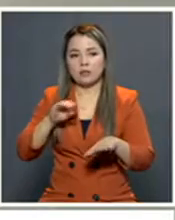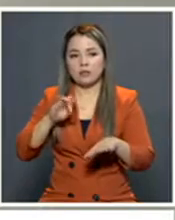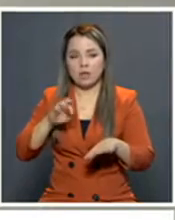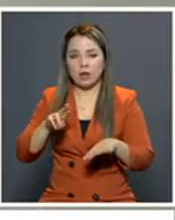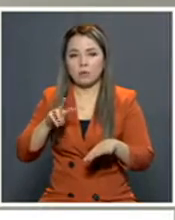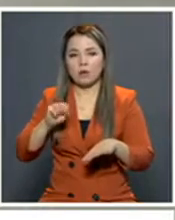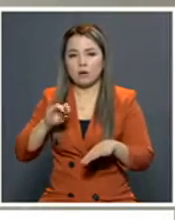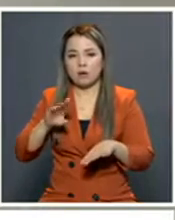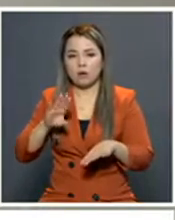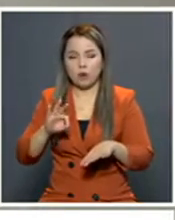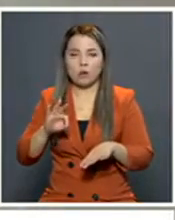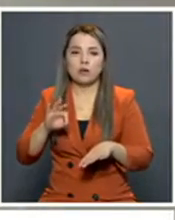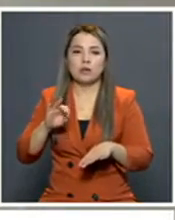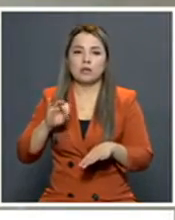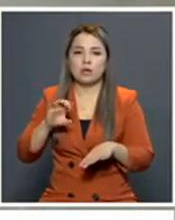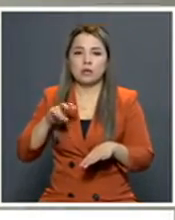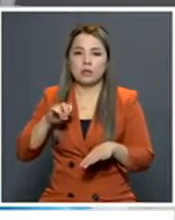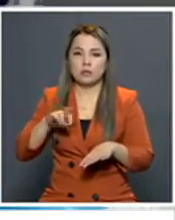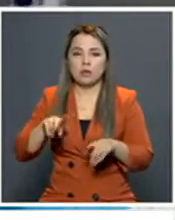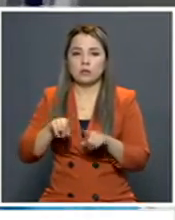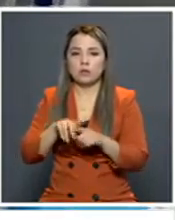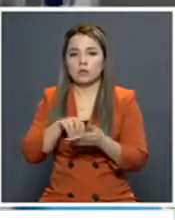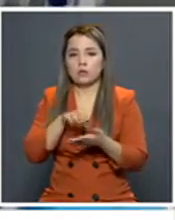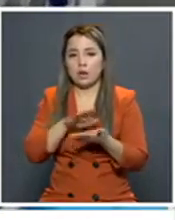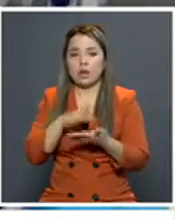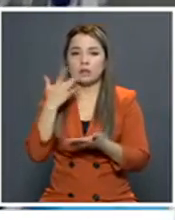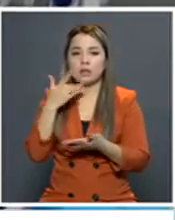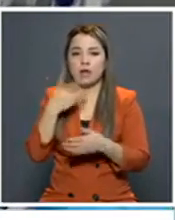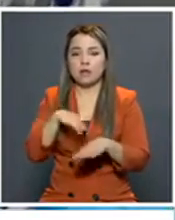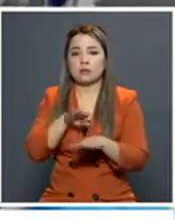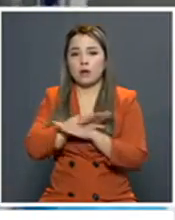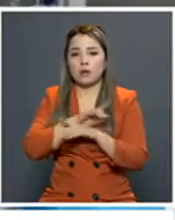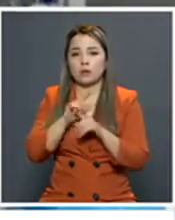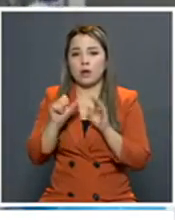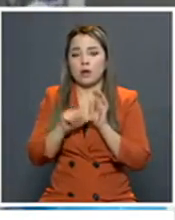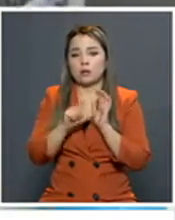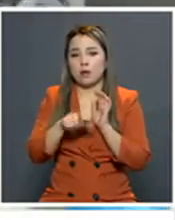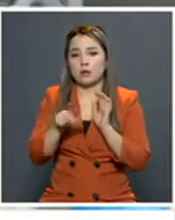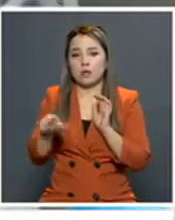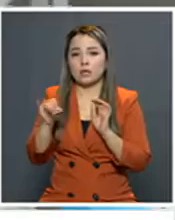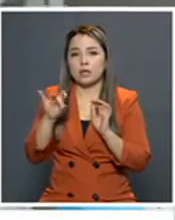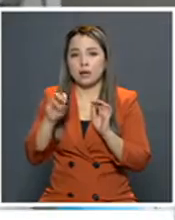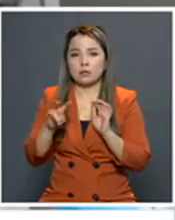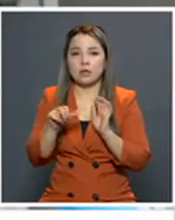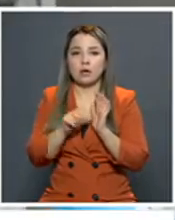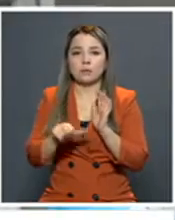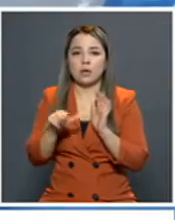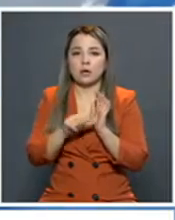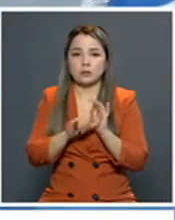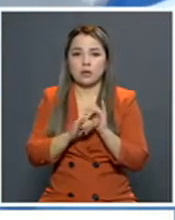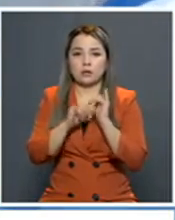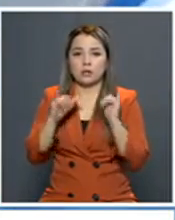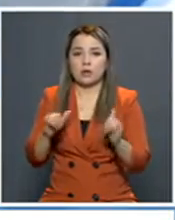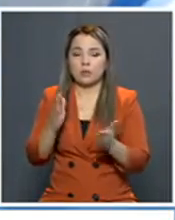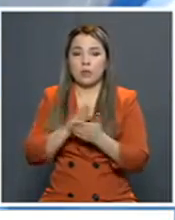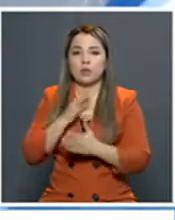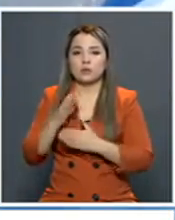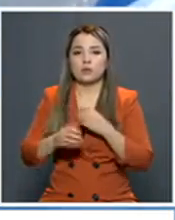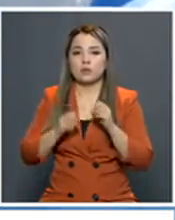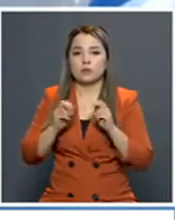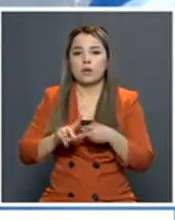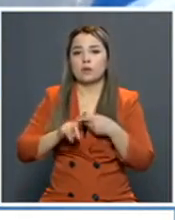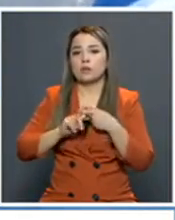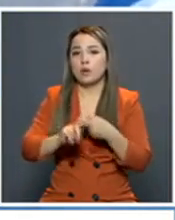Марокко, Исландияда алғашқы жағдайлар тіркелсе, ақшта қаза тапқандар саны 6 адамға, Иранда 66-ға жетті. Дүние жүзі бойынша